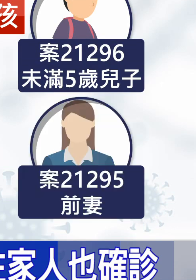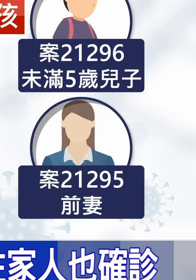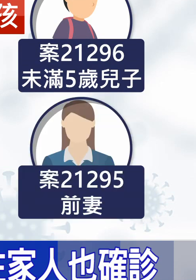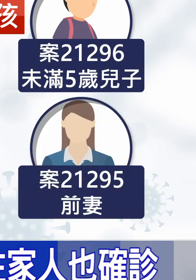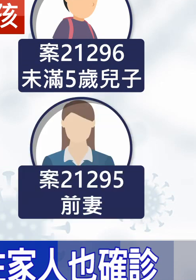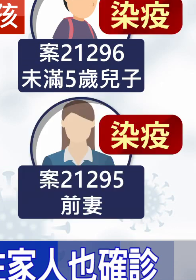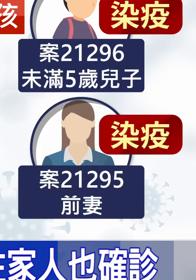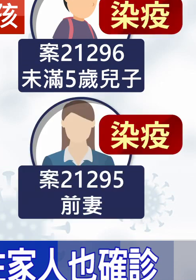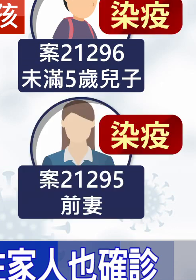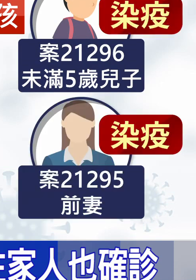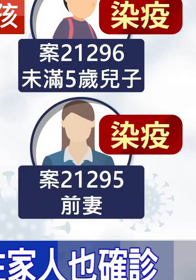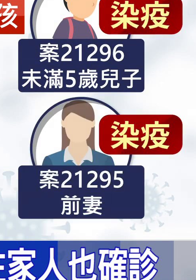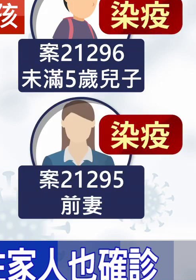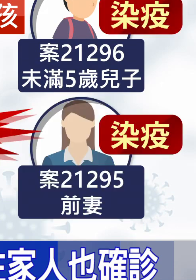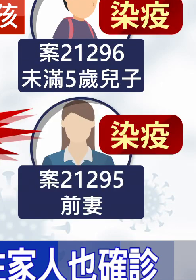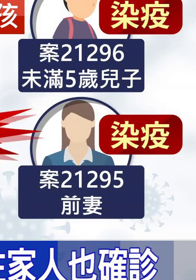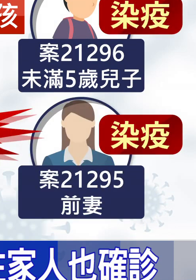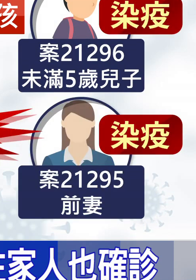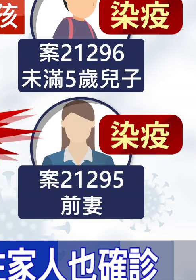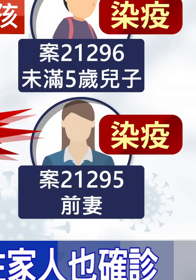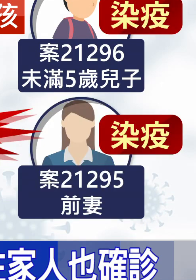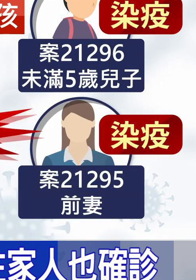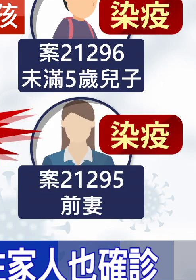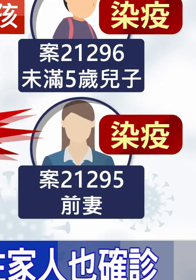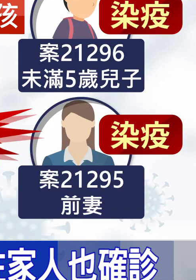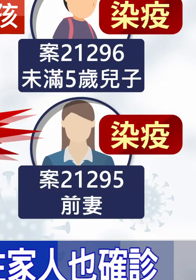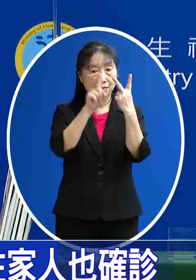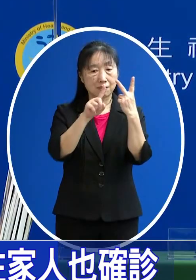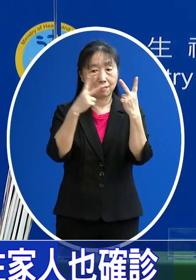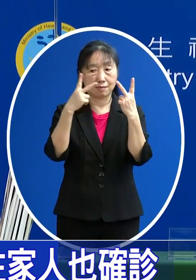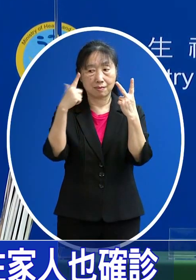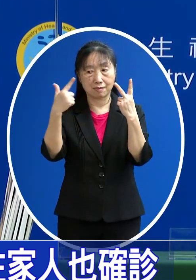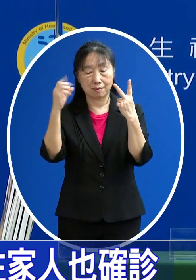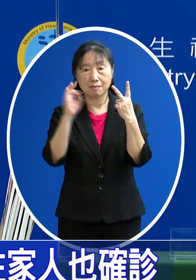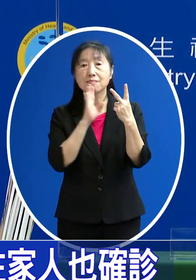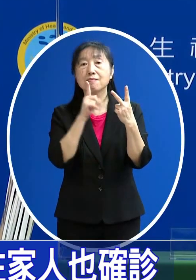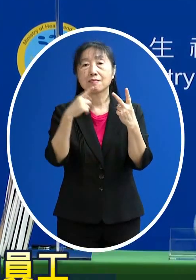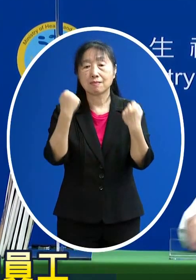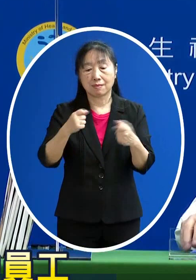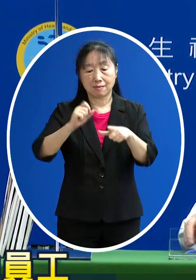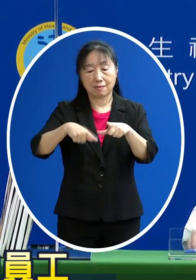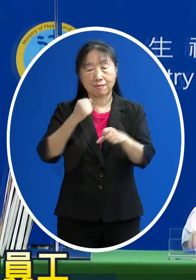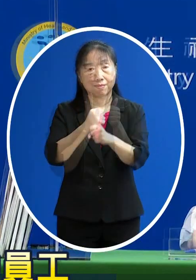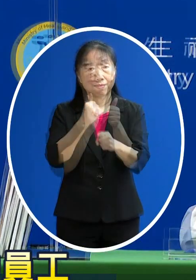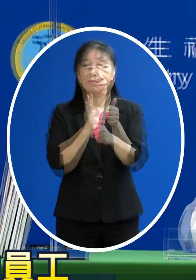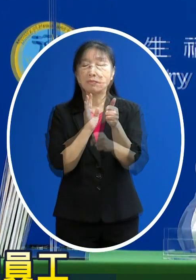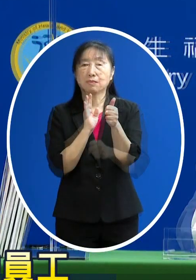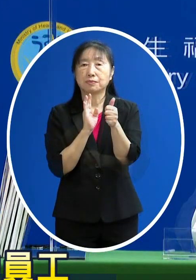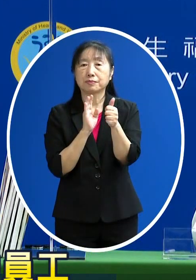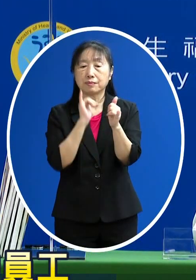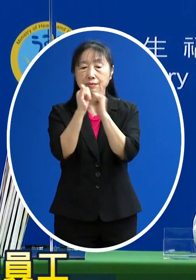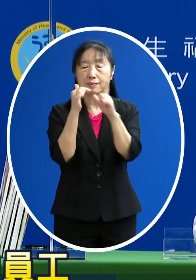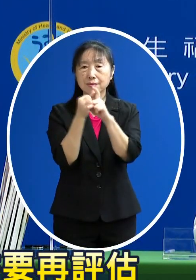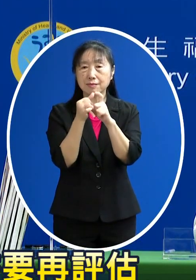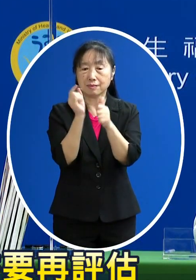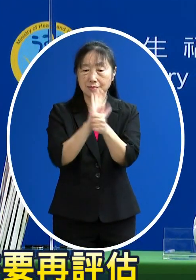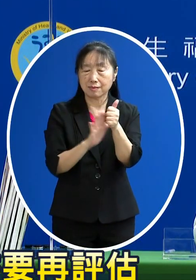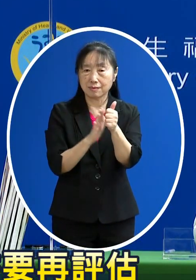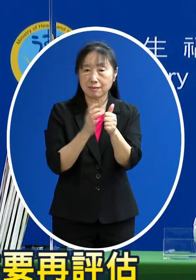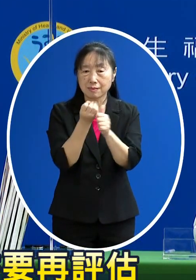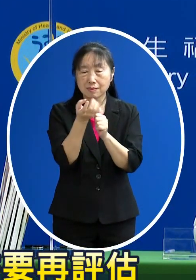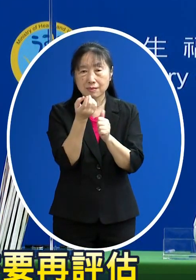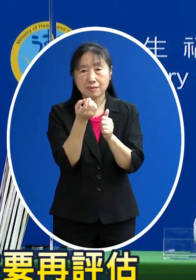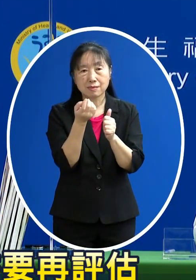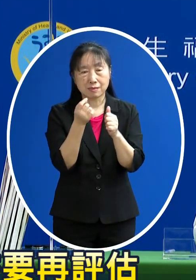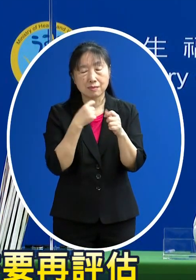前妻跟儿子也同样染疫，感染源通通不明。 一个在公司上班的员工，社区的影响目前来